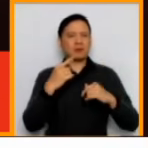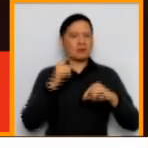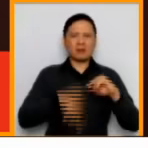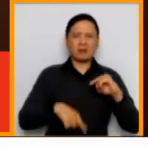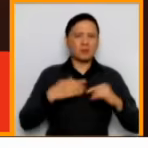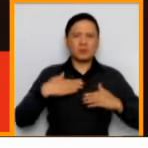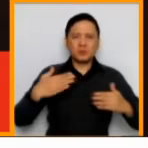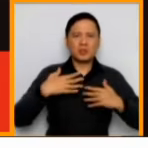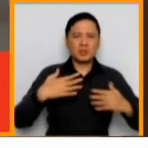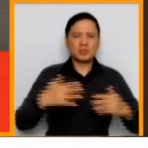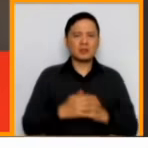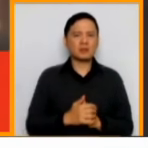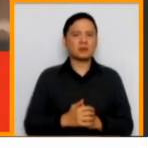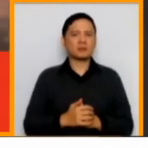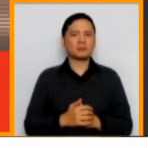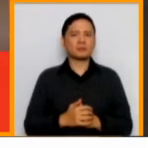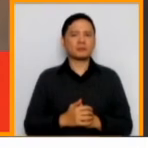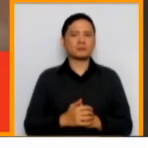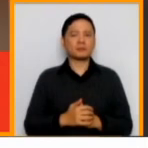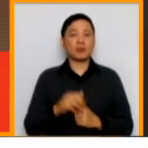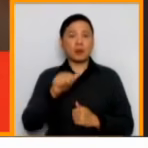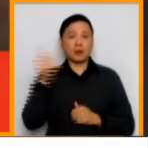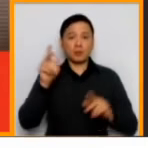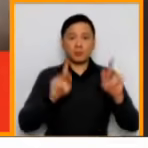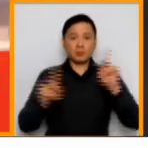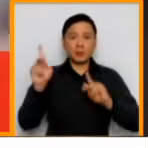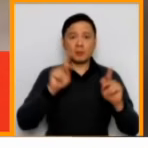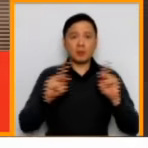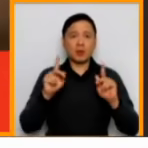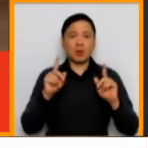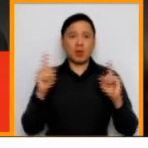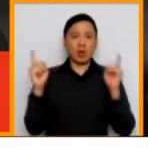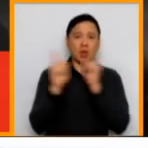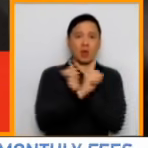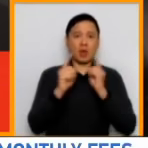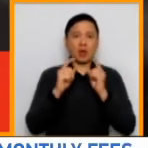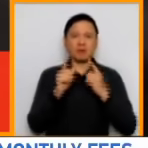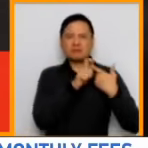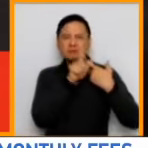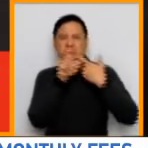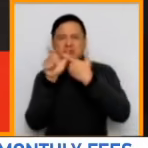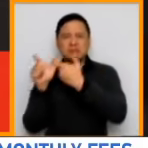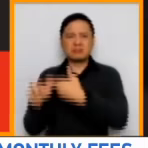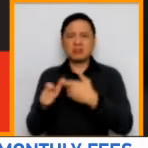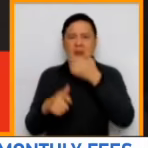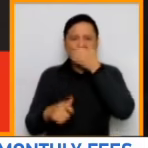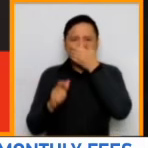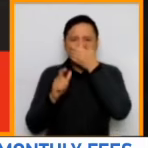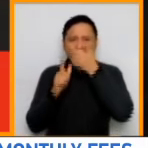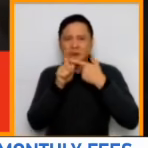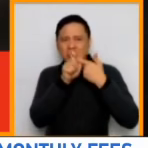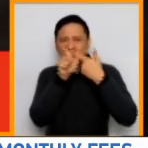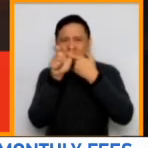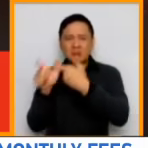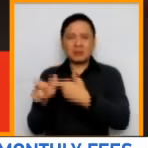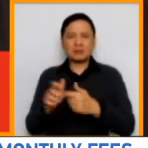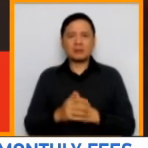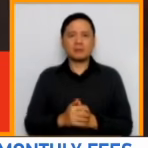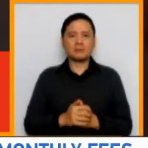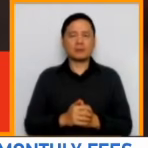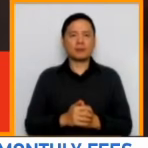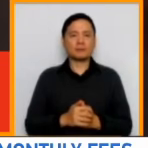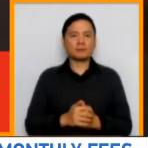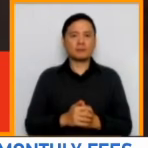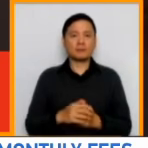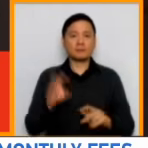Agad niyang winarningan ang ibang residenteng dumadaan sa lugar. Halos lahat nun na... Nakasalubong namin kanina, talagang